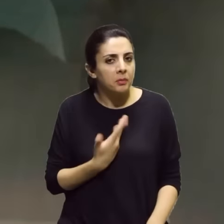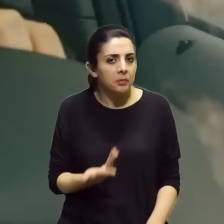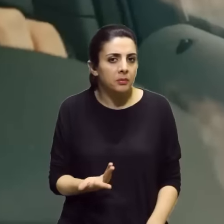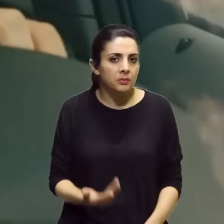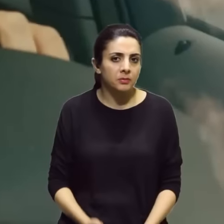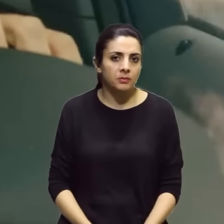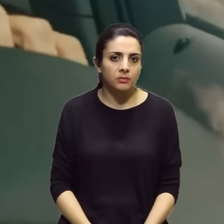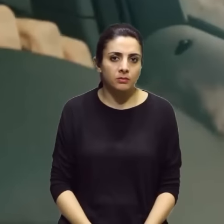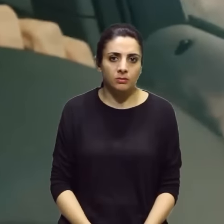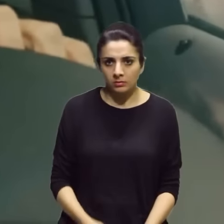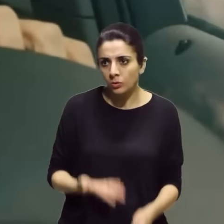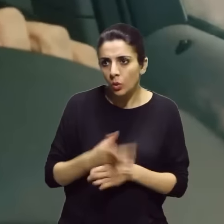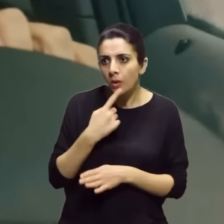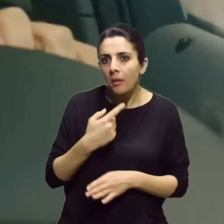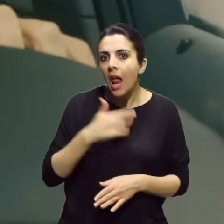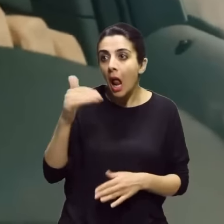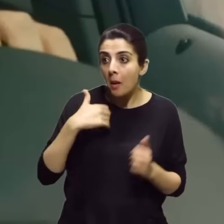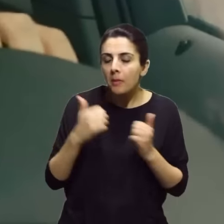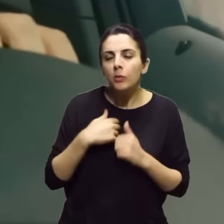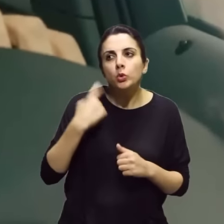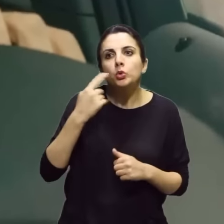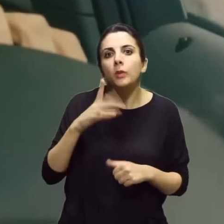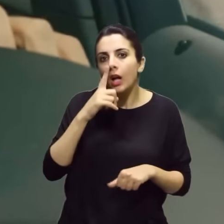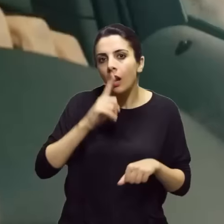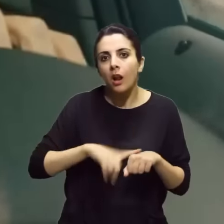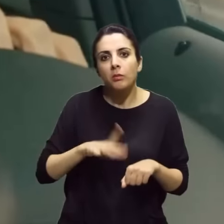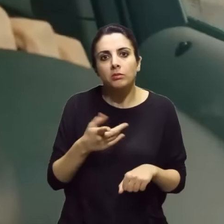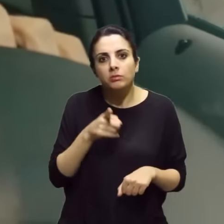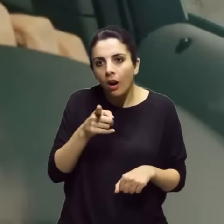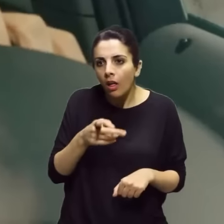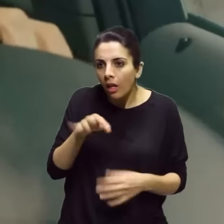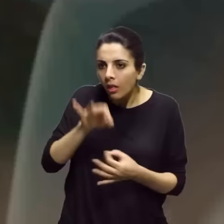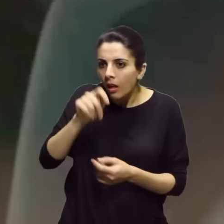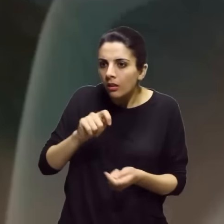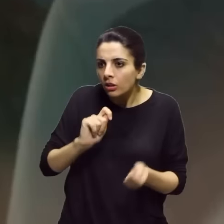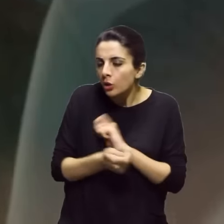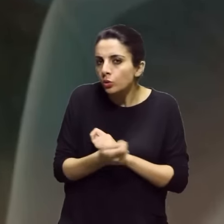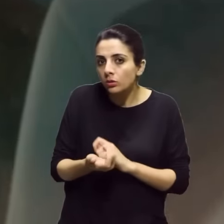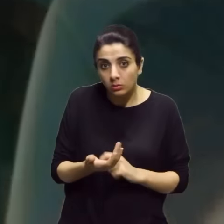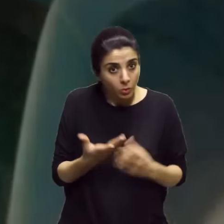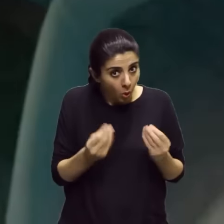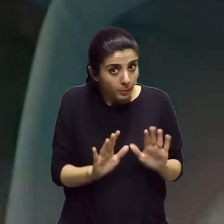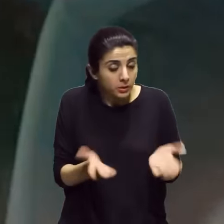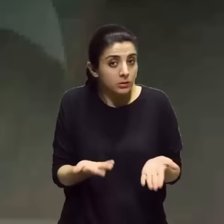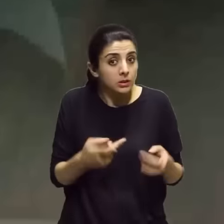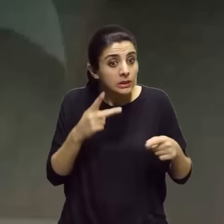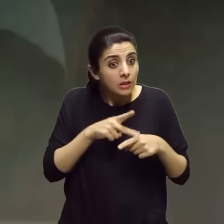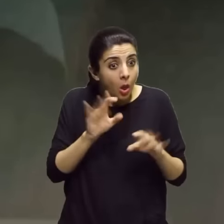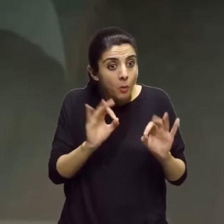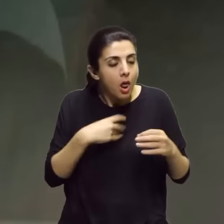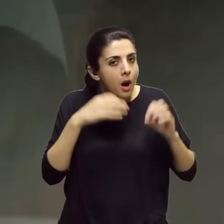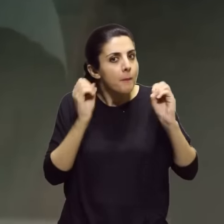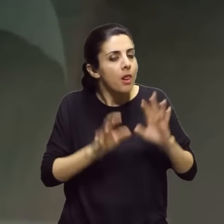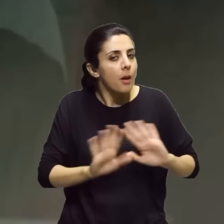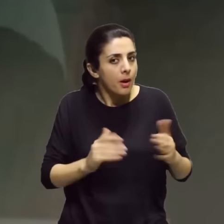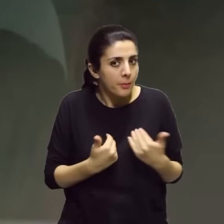Yani. Ne yalan söyleyeyim, ben de hiç düşünmemiştim. Senin sağın solun belli olmuyor ya. Olur mu ya? Yani Zeyno'yu böyle bir